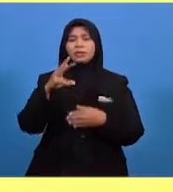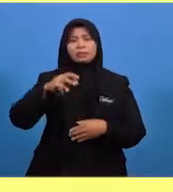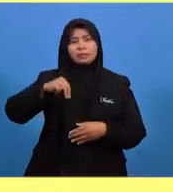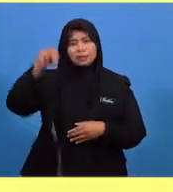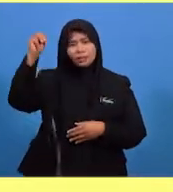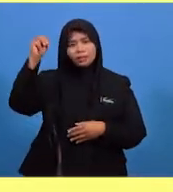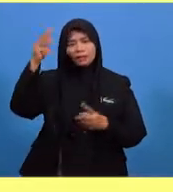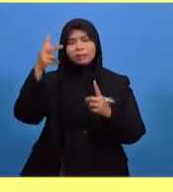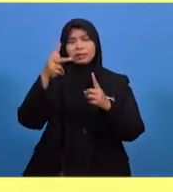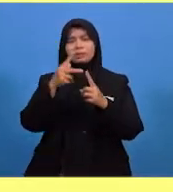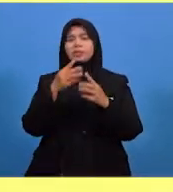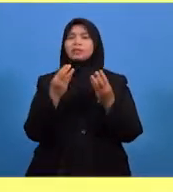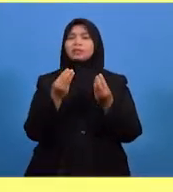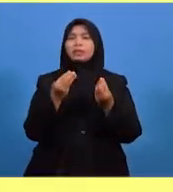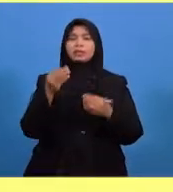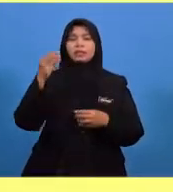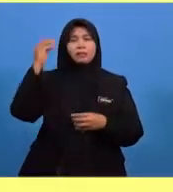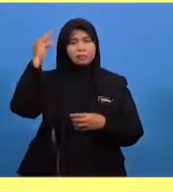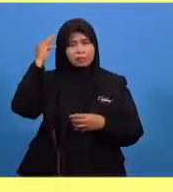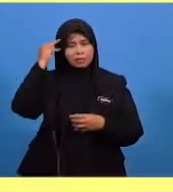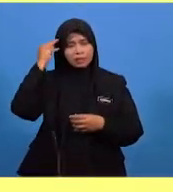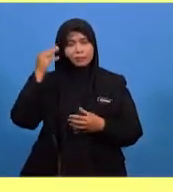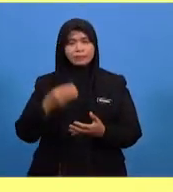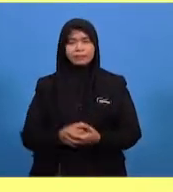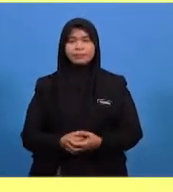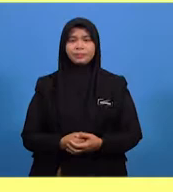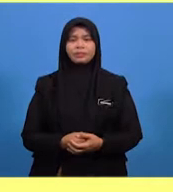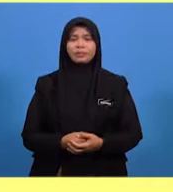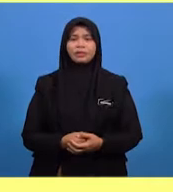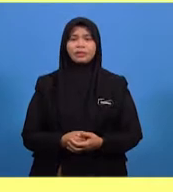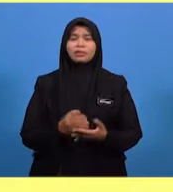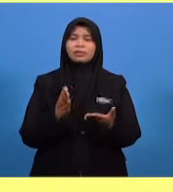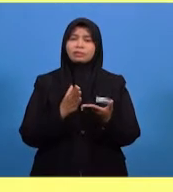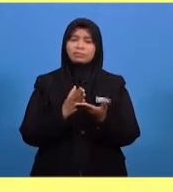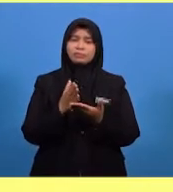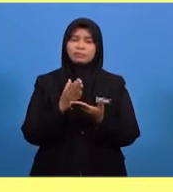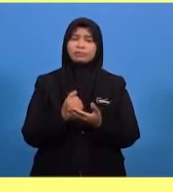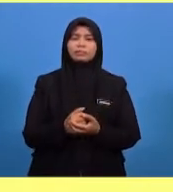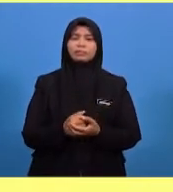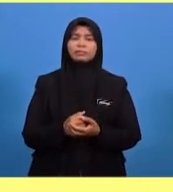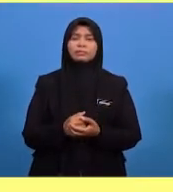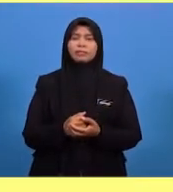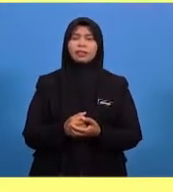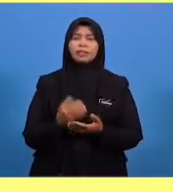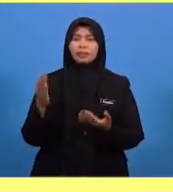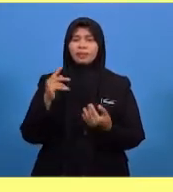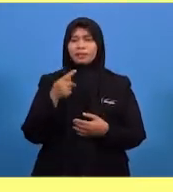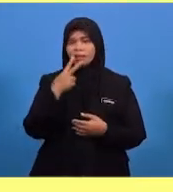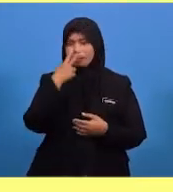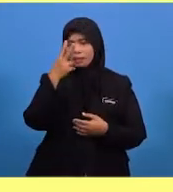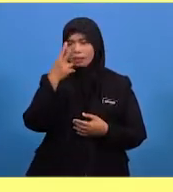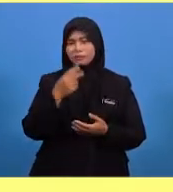seterusnya murid-murid marilah kita lihat Bagaimana perjuangan menuntut